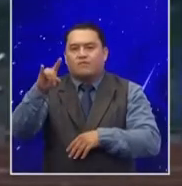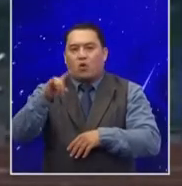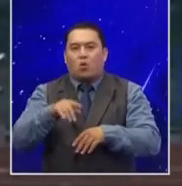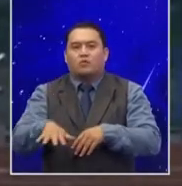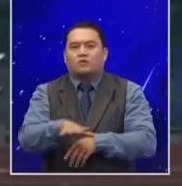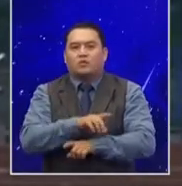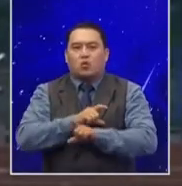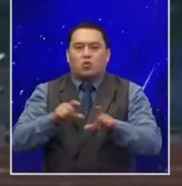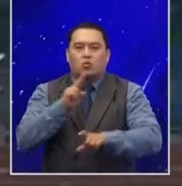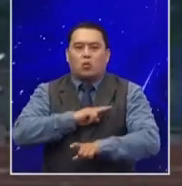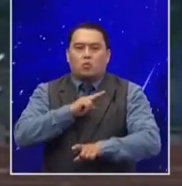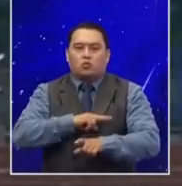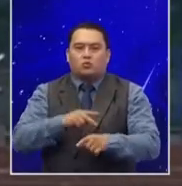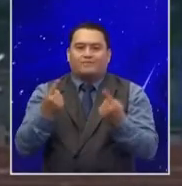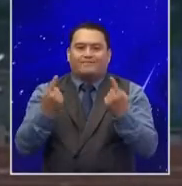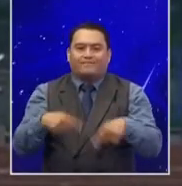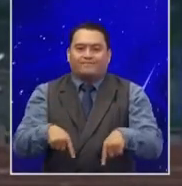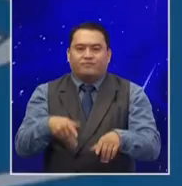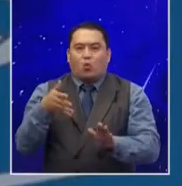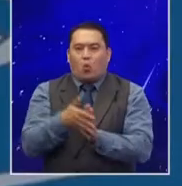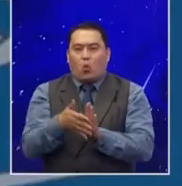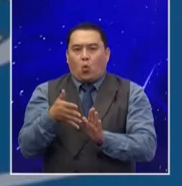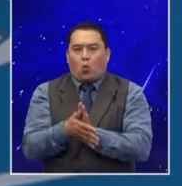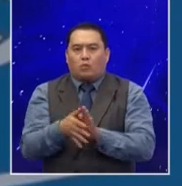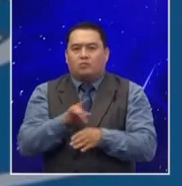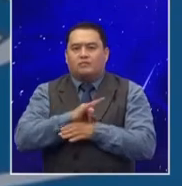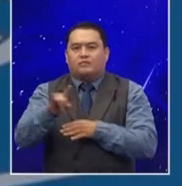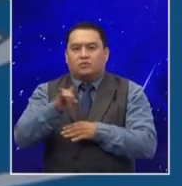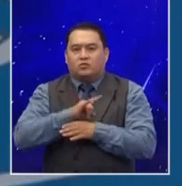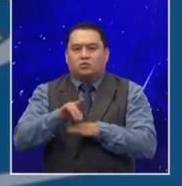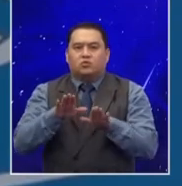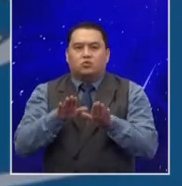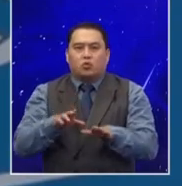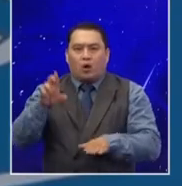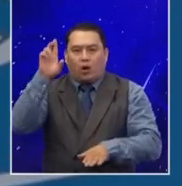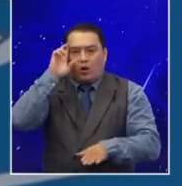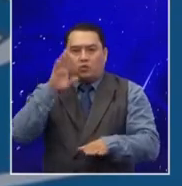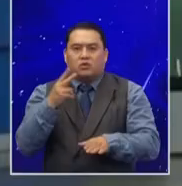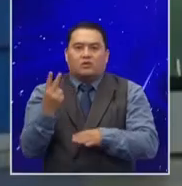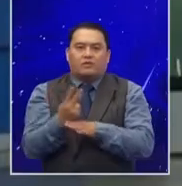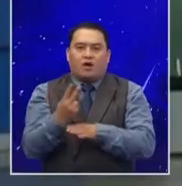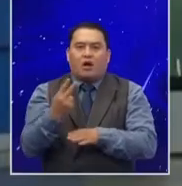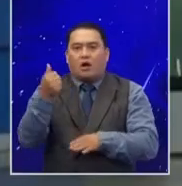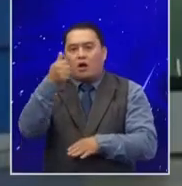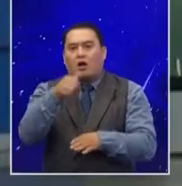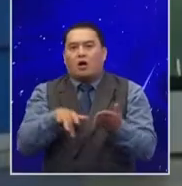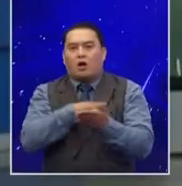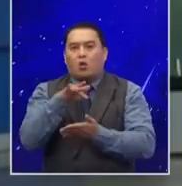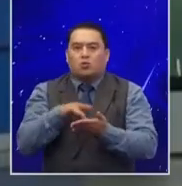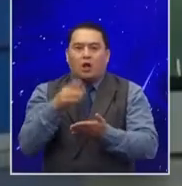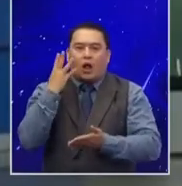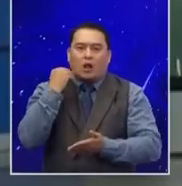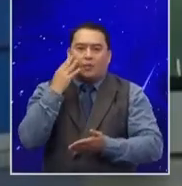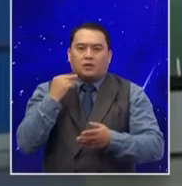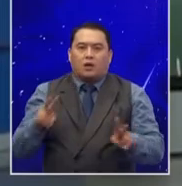воздушная гавань работает в убыток. Несмотря на статус, рейсы совершают только внутри страны, и то в 2 города – Алматы и Нур-Султан.